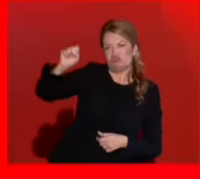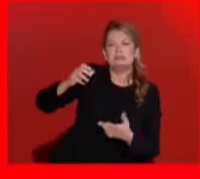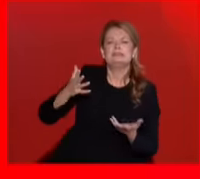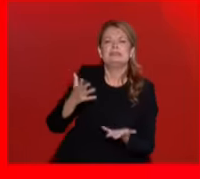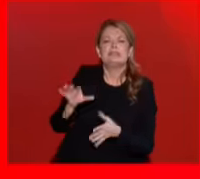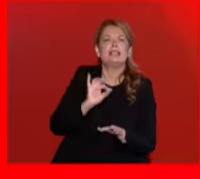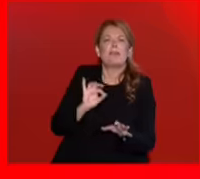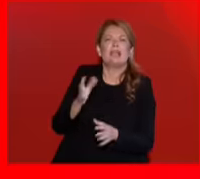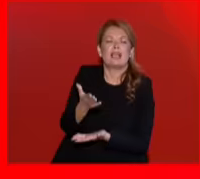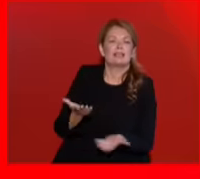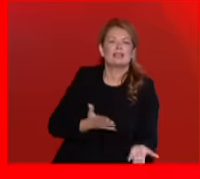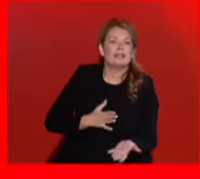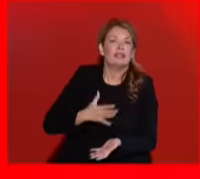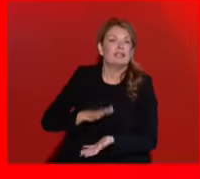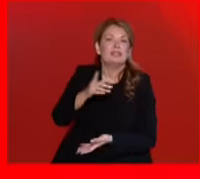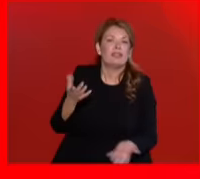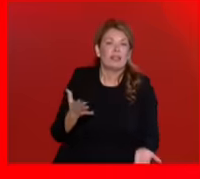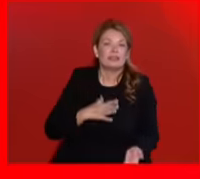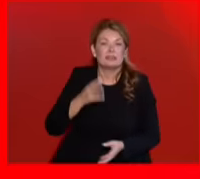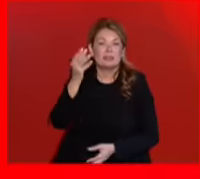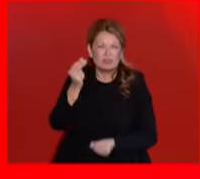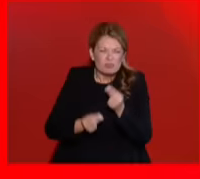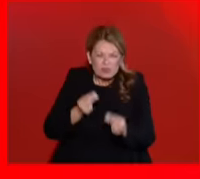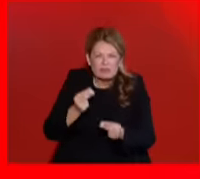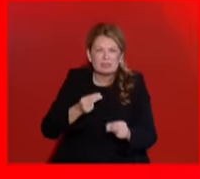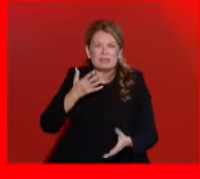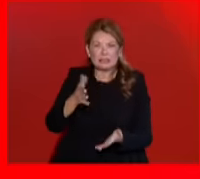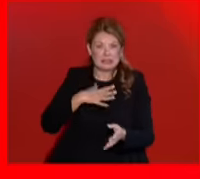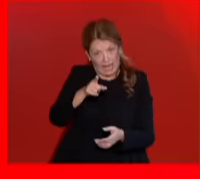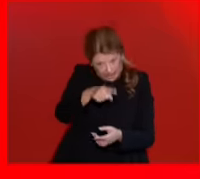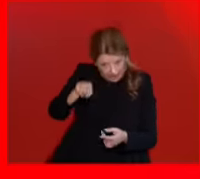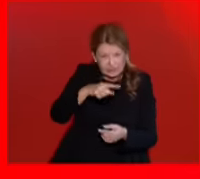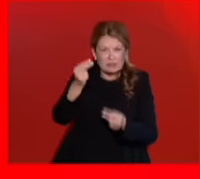τις επιλογές σου τη διαιώνιση των πολιτικών του Μητσοτάκη?